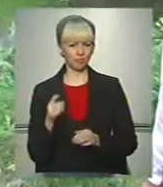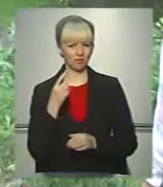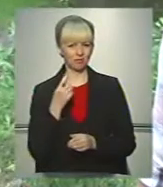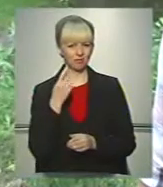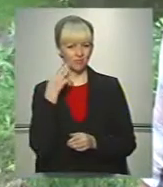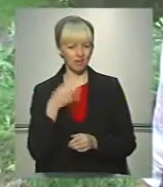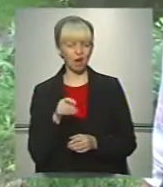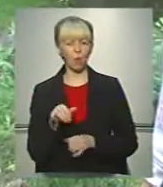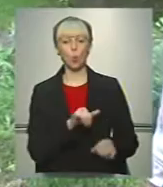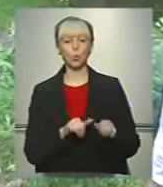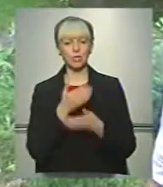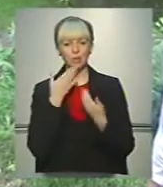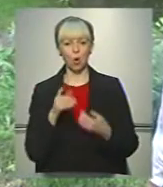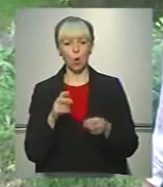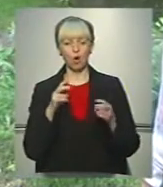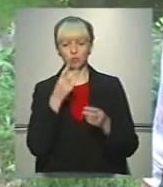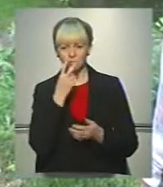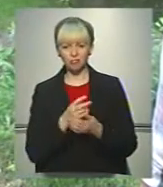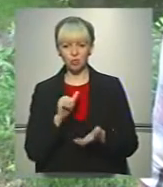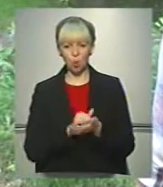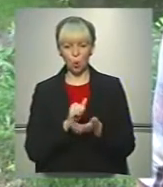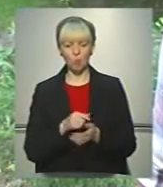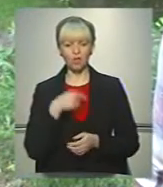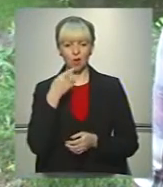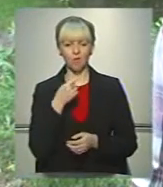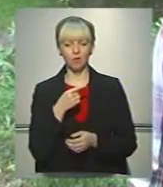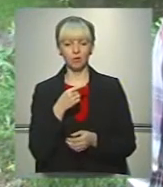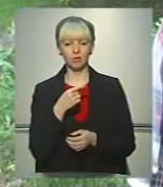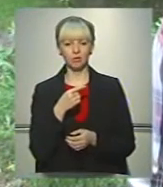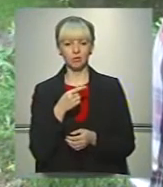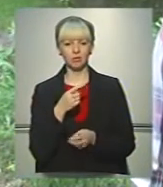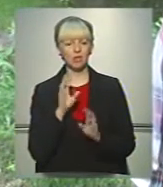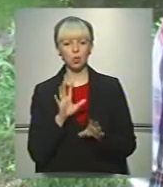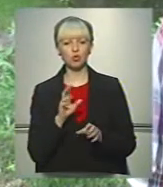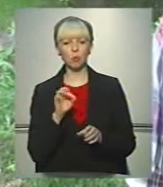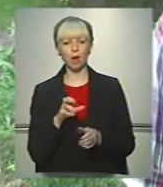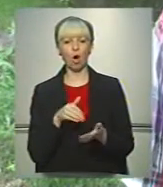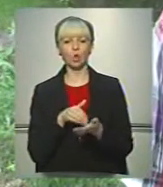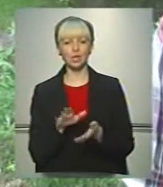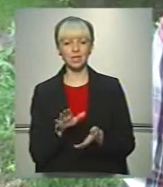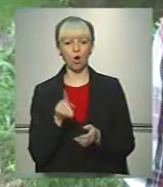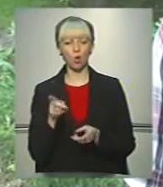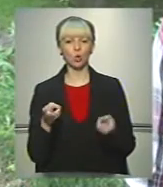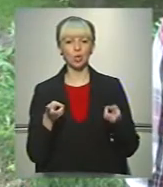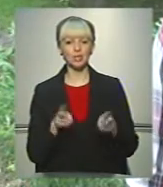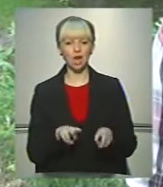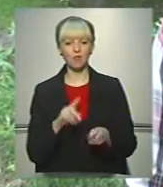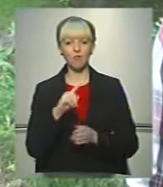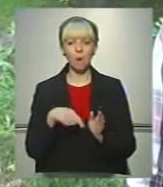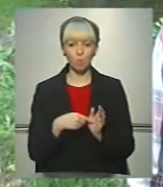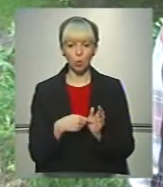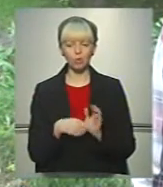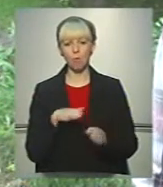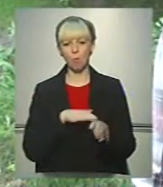тому що йому діватися нікуди. Він розглядав документи, заявляє, не то, що відказав суд, він оставив